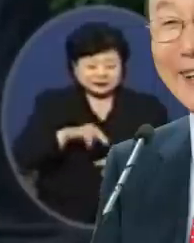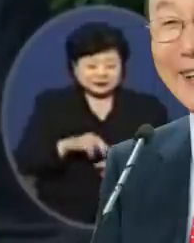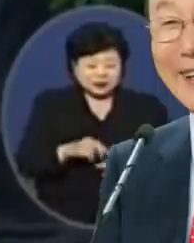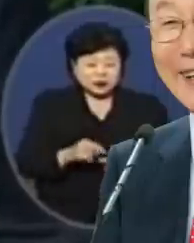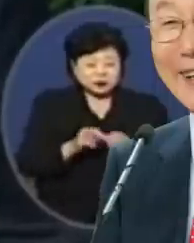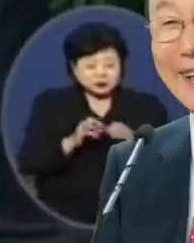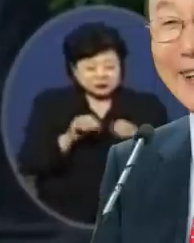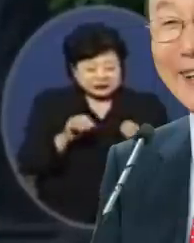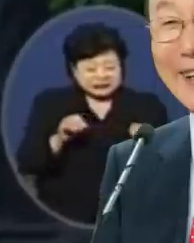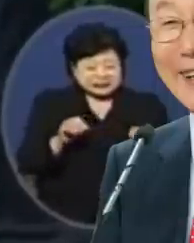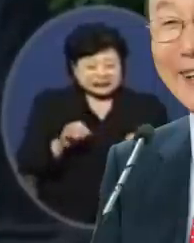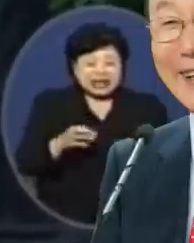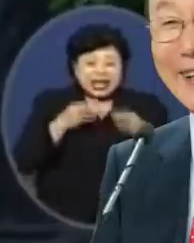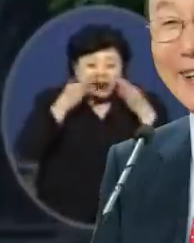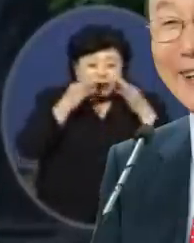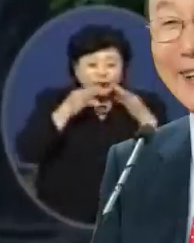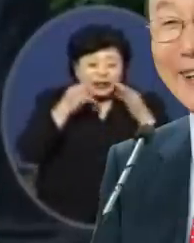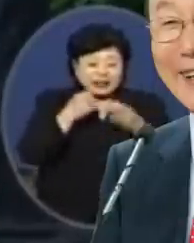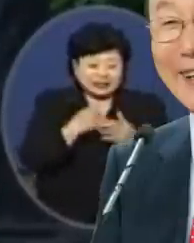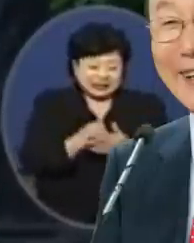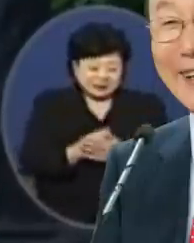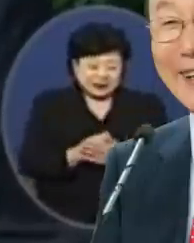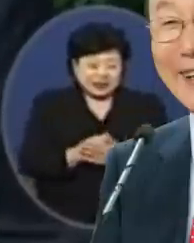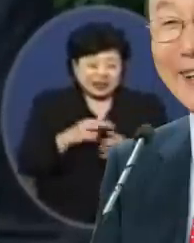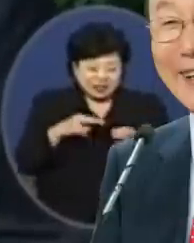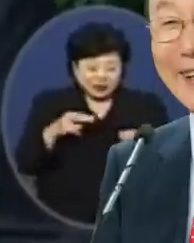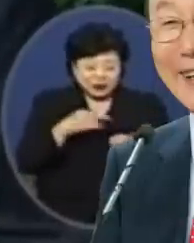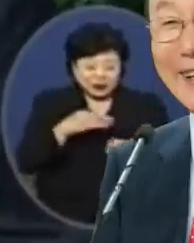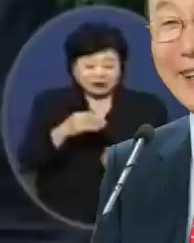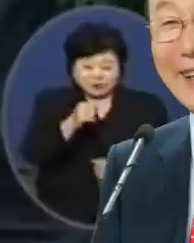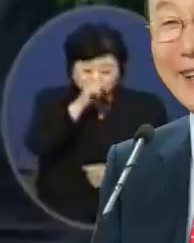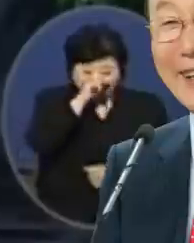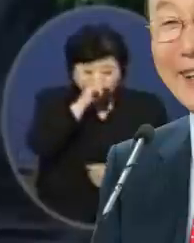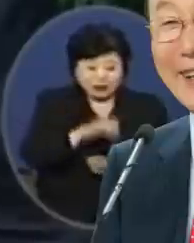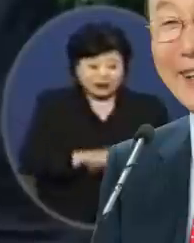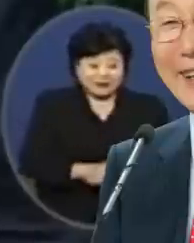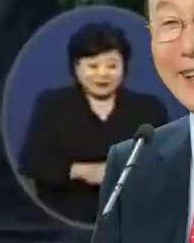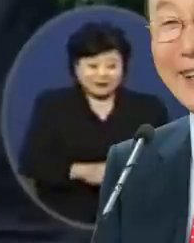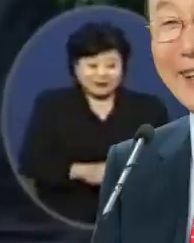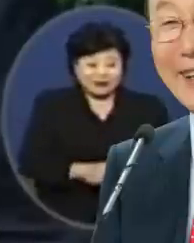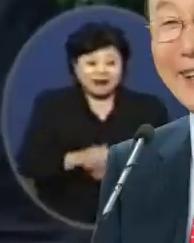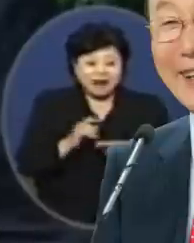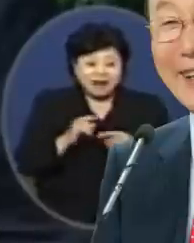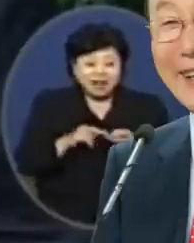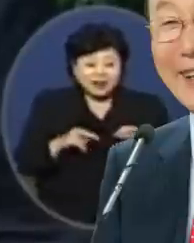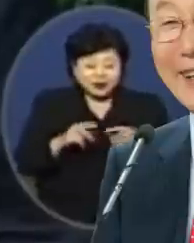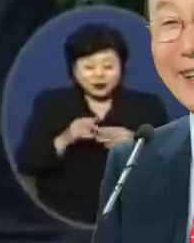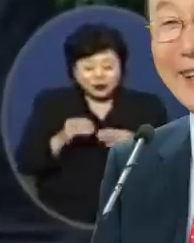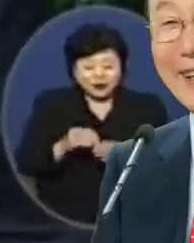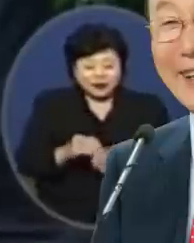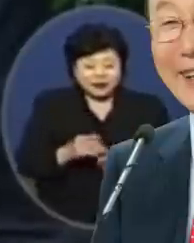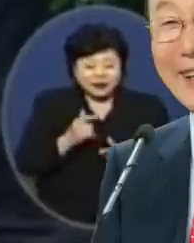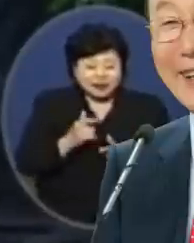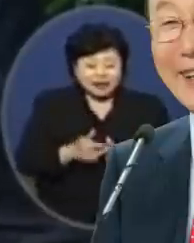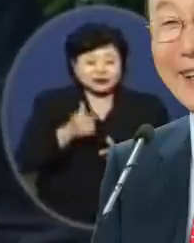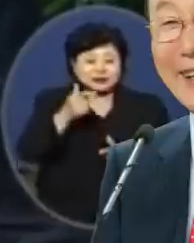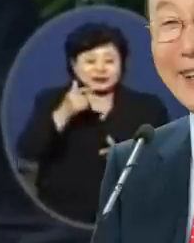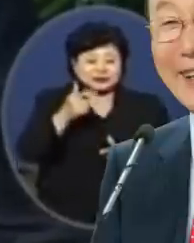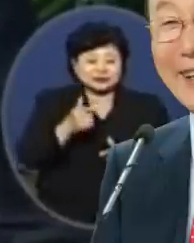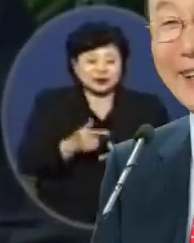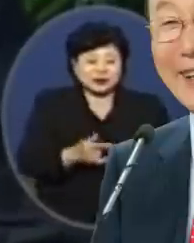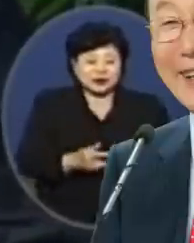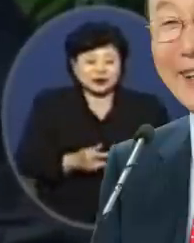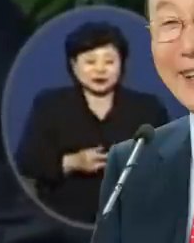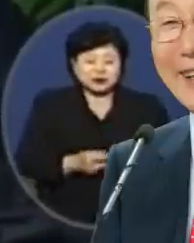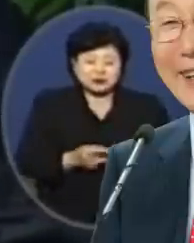흉내를 내보려고 애를 쓰기 때문에 내가 깜짝 놀랐습니다. 아, 이 교회는 예수님처럼 실력은 없지만은 예수님